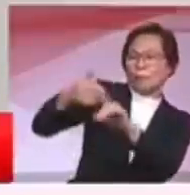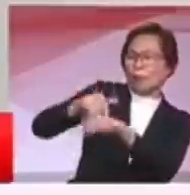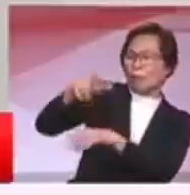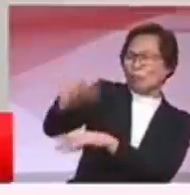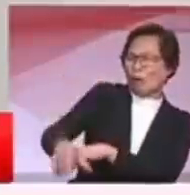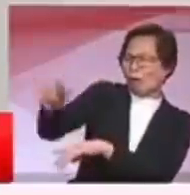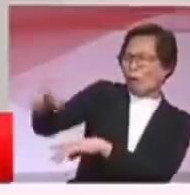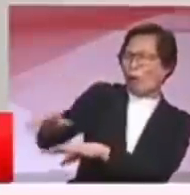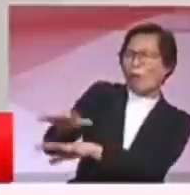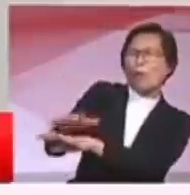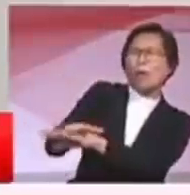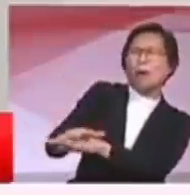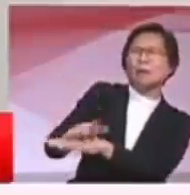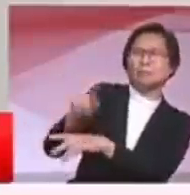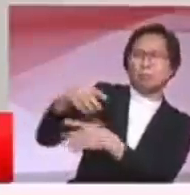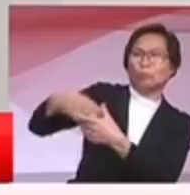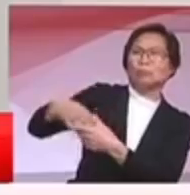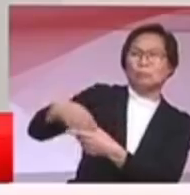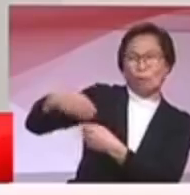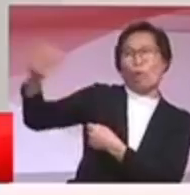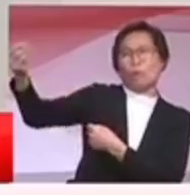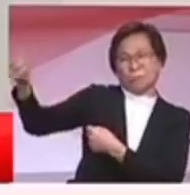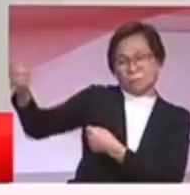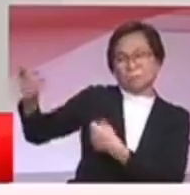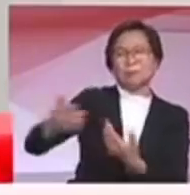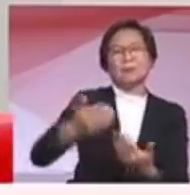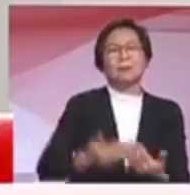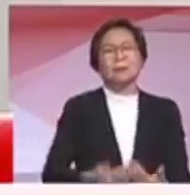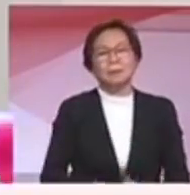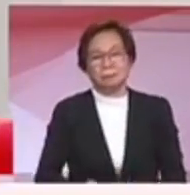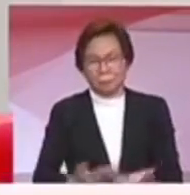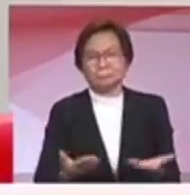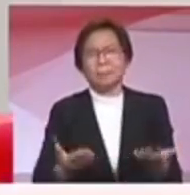ramai di luar sana. Jadi insyaAllah perkara itu